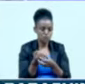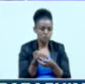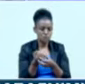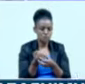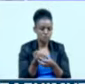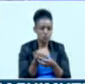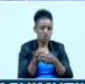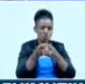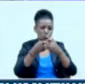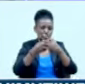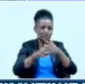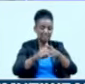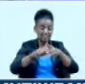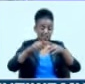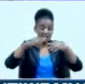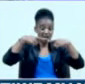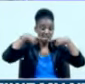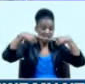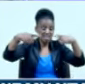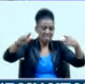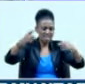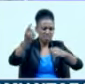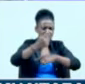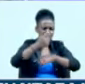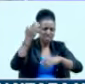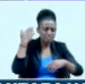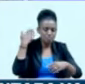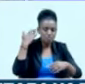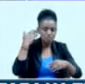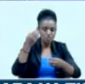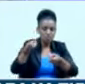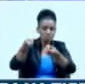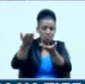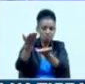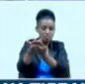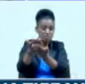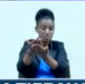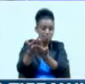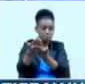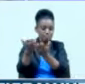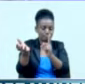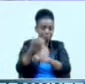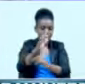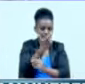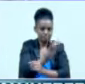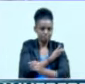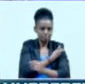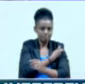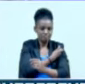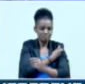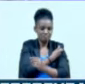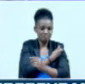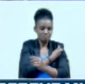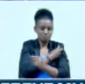nuko twabitangaje mu minsi yashize igihugu cyacu cyamaze gutanga ubusabe bwo kubona urukingo